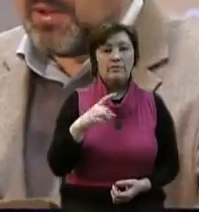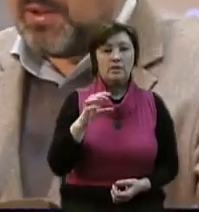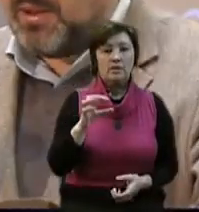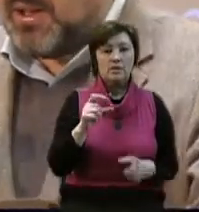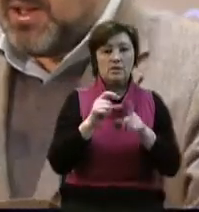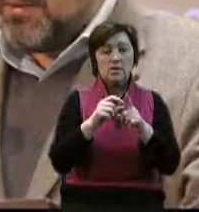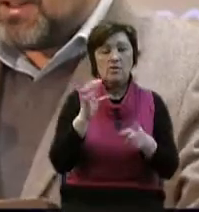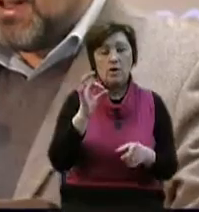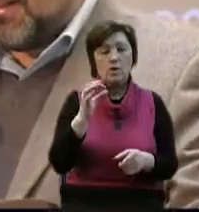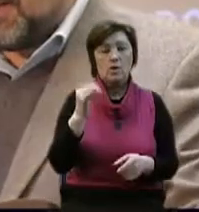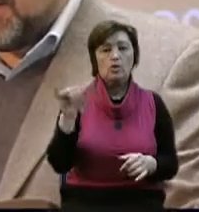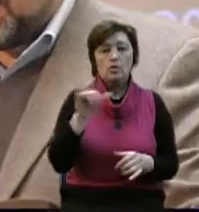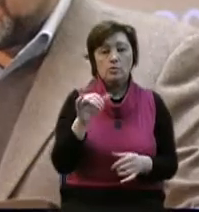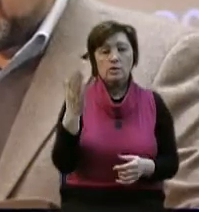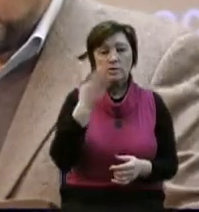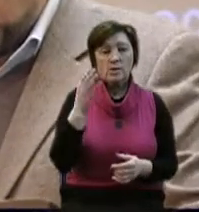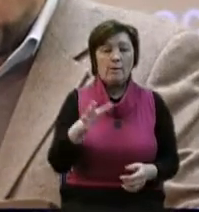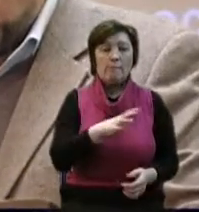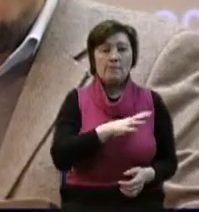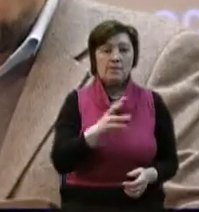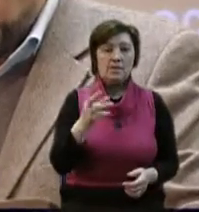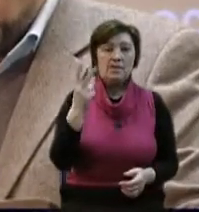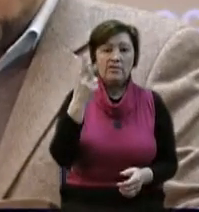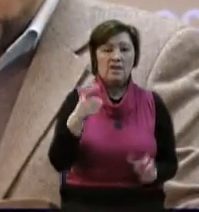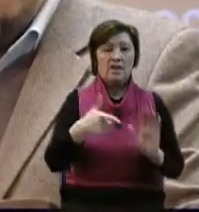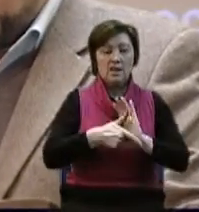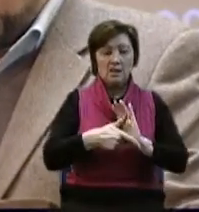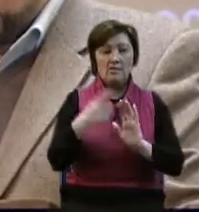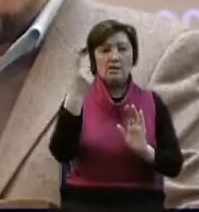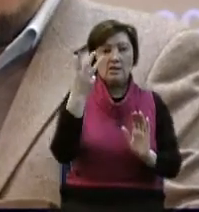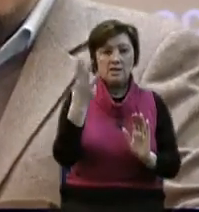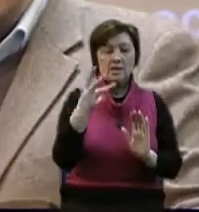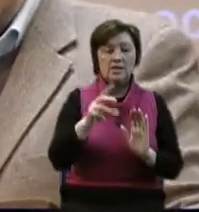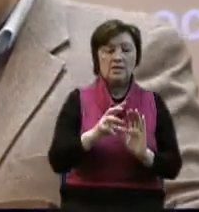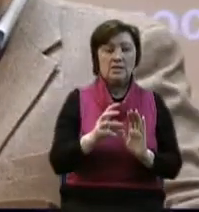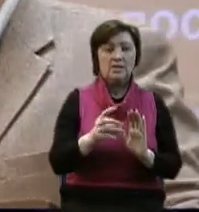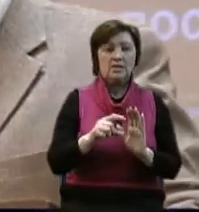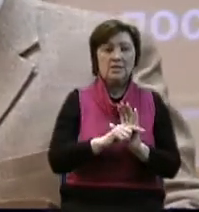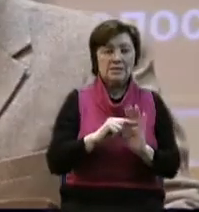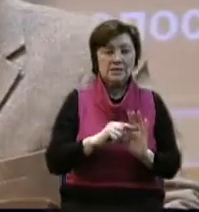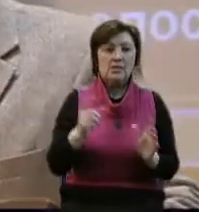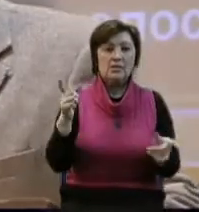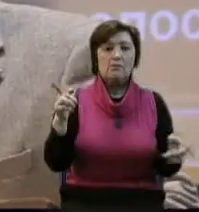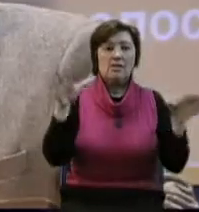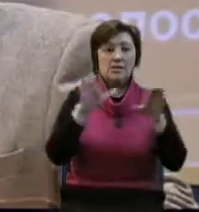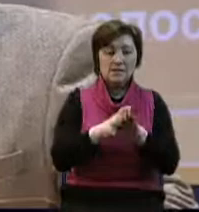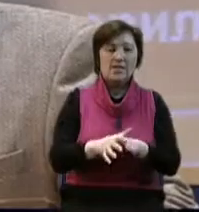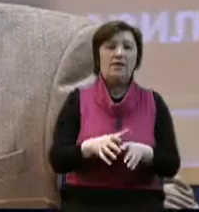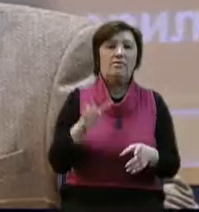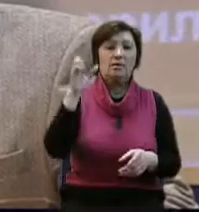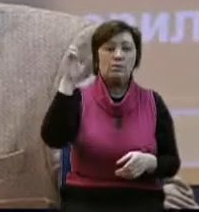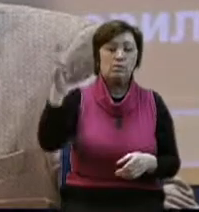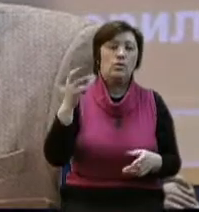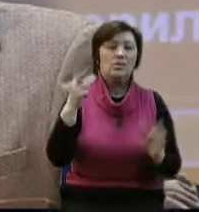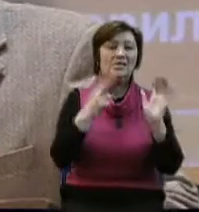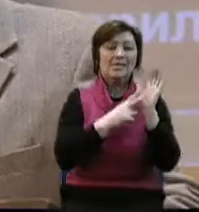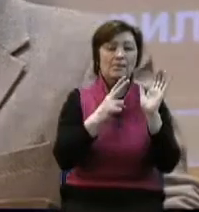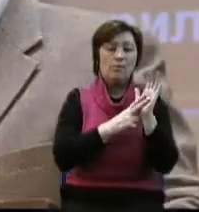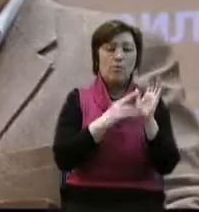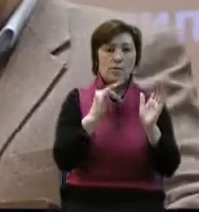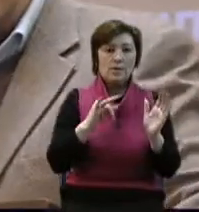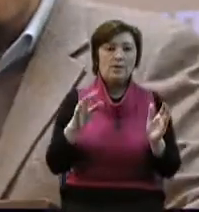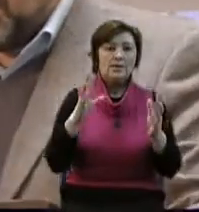во 2 главе, в 3 стихе. «И благословил Бог седьмой день,